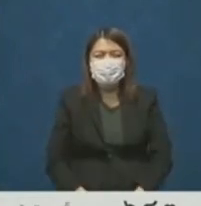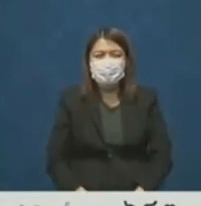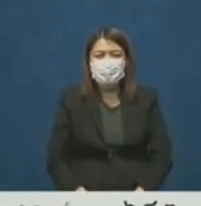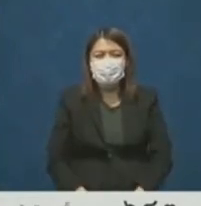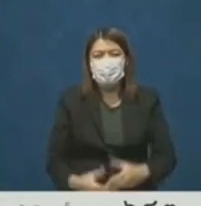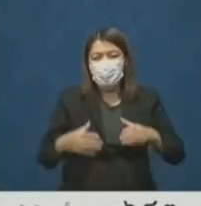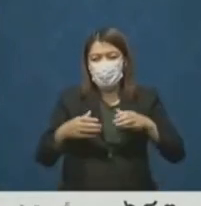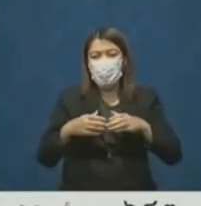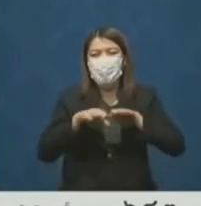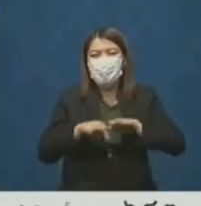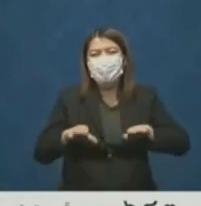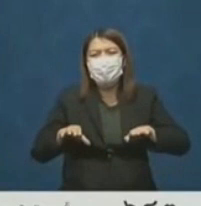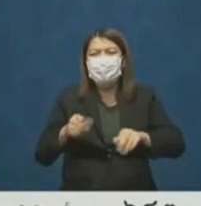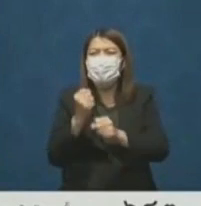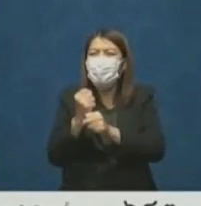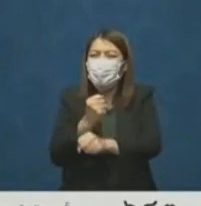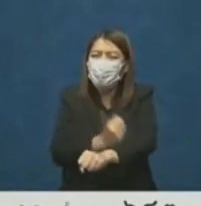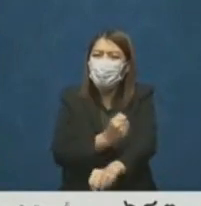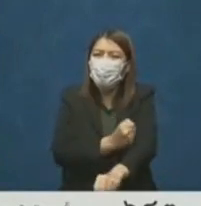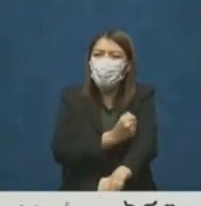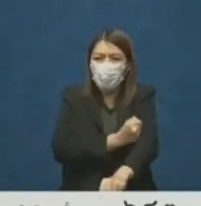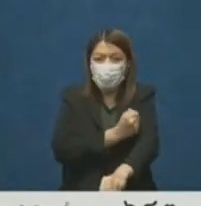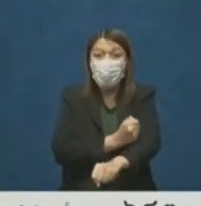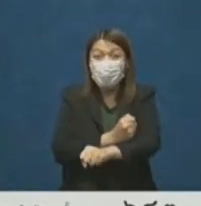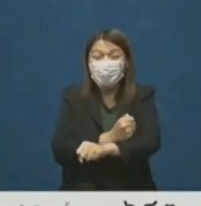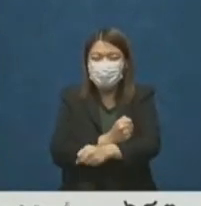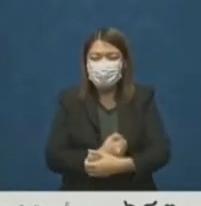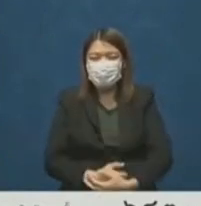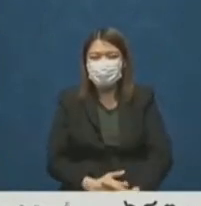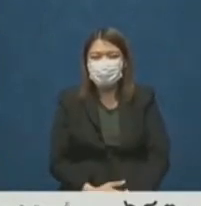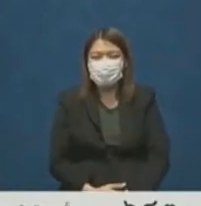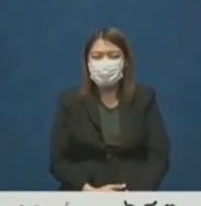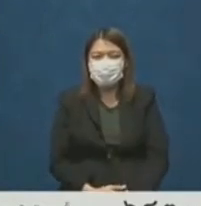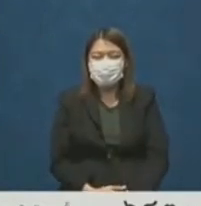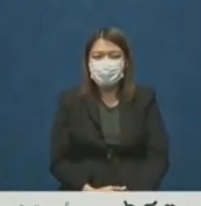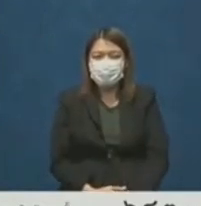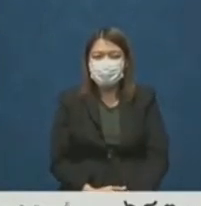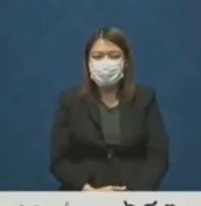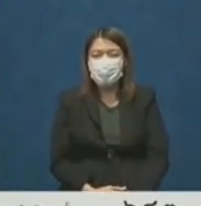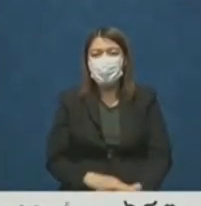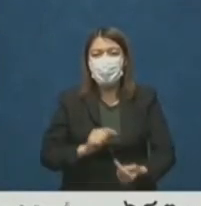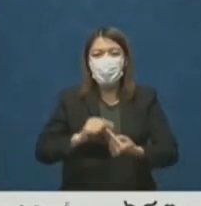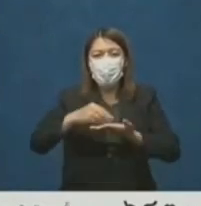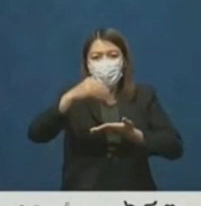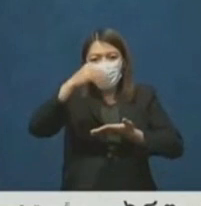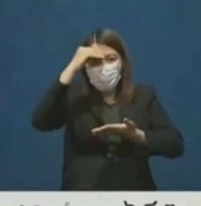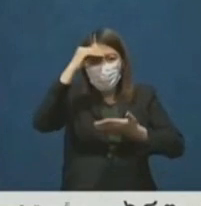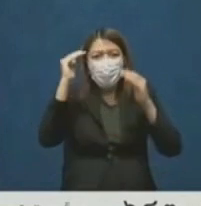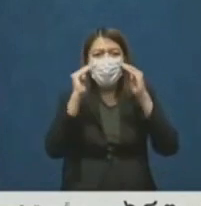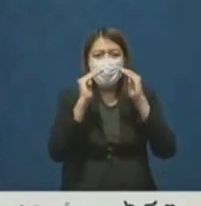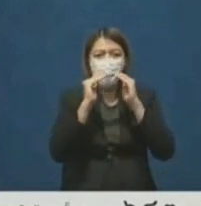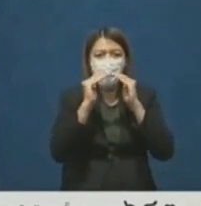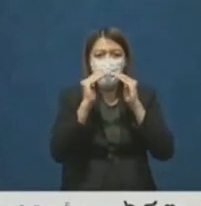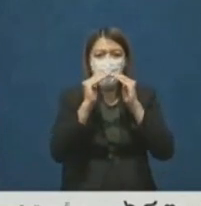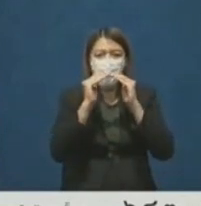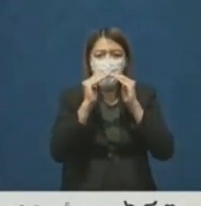กลุ่มอีกกลุ่มนึงคือกลุ่มเด็กแรงงานท่านประธานครับเราอาจจะพูดไม่ถึงเขาเรื่องการศึกษาเป็นเรื่อง